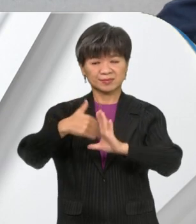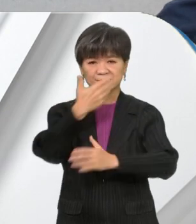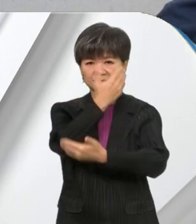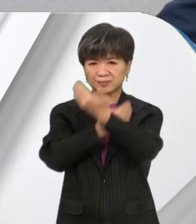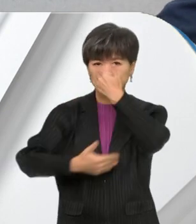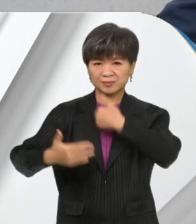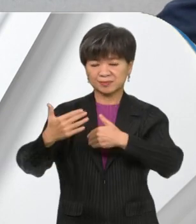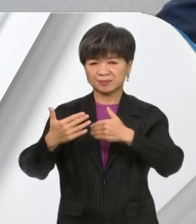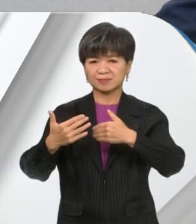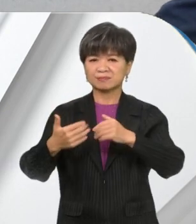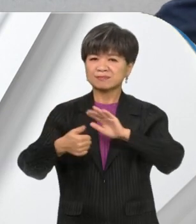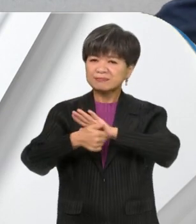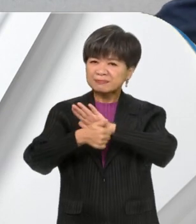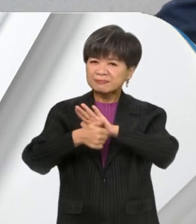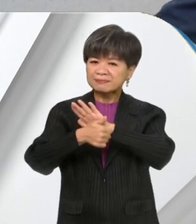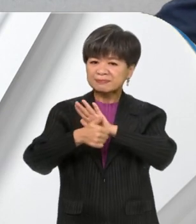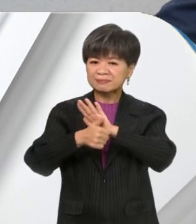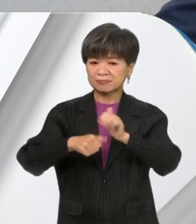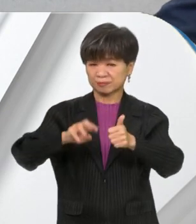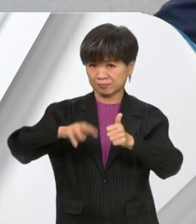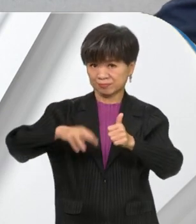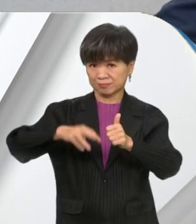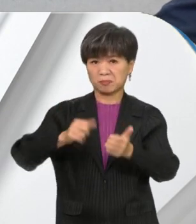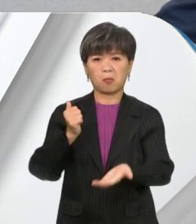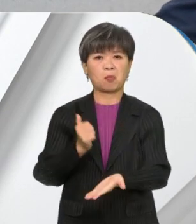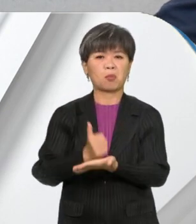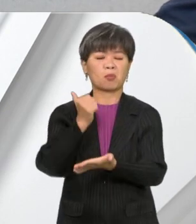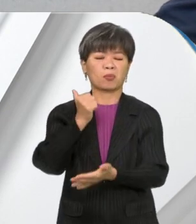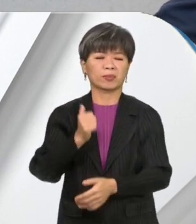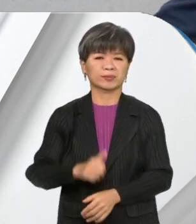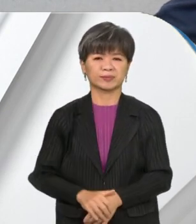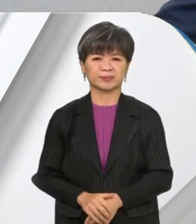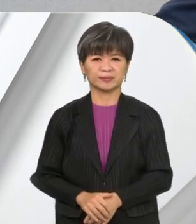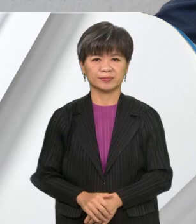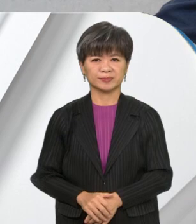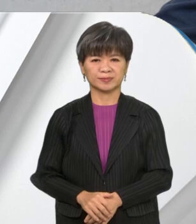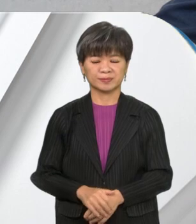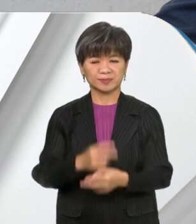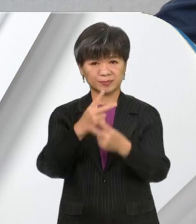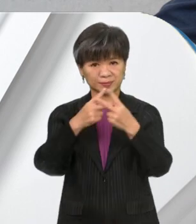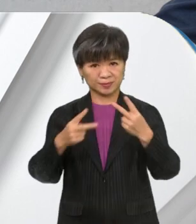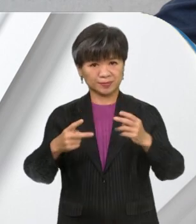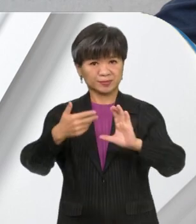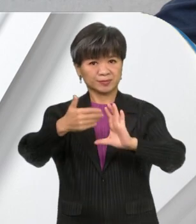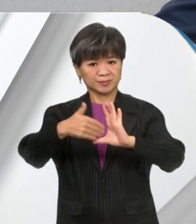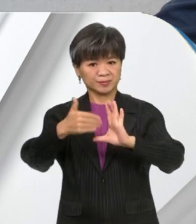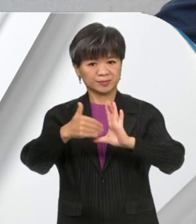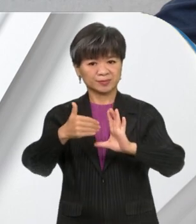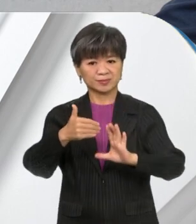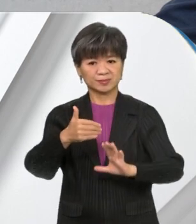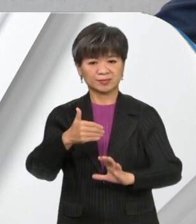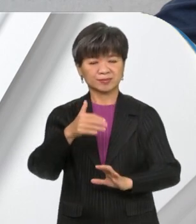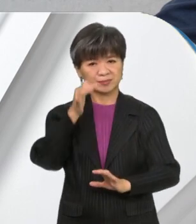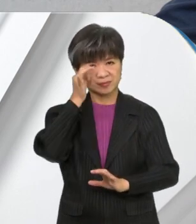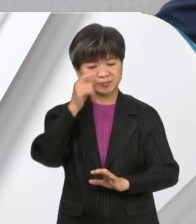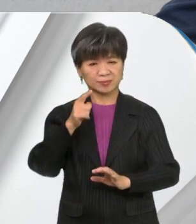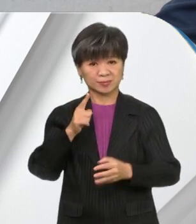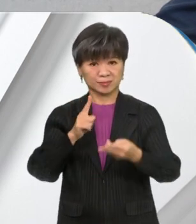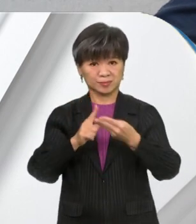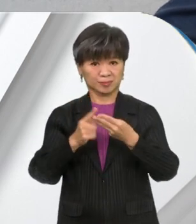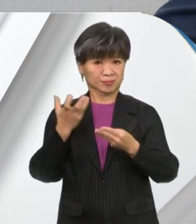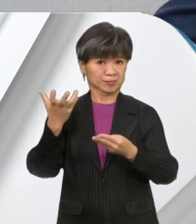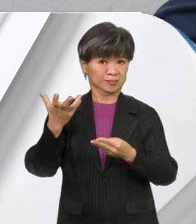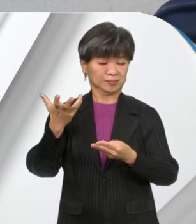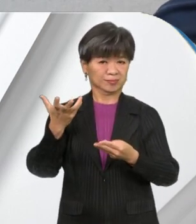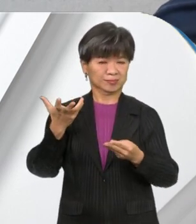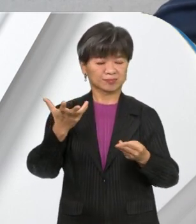目，一般样。训练出来了所以客家电视台我看来就几撮变得越来越主流，